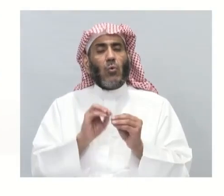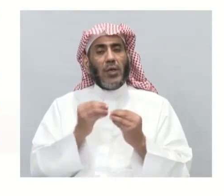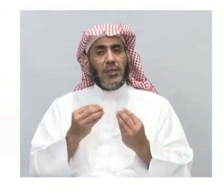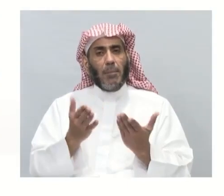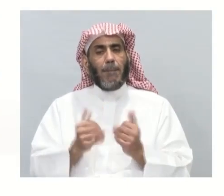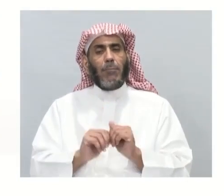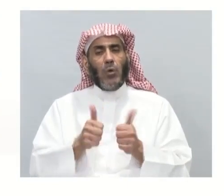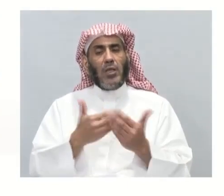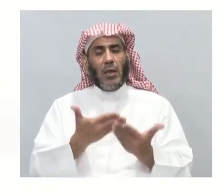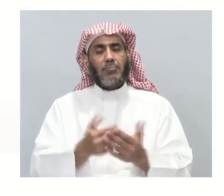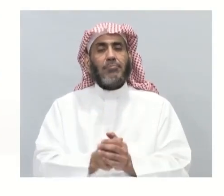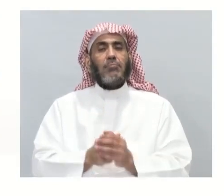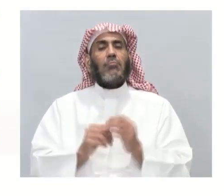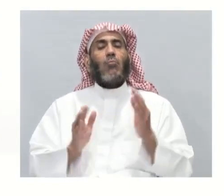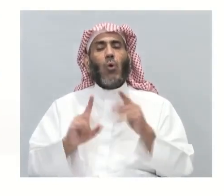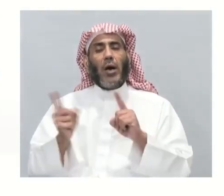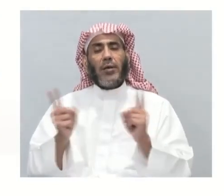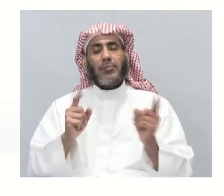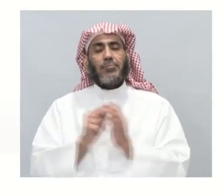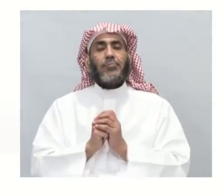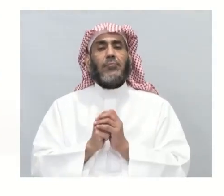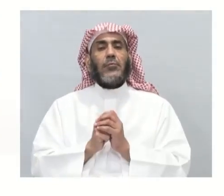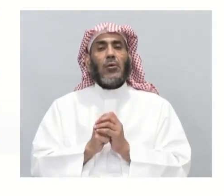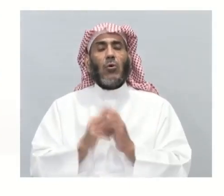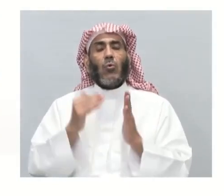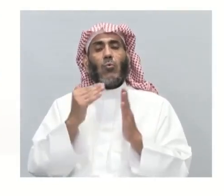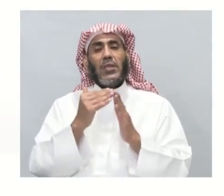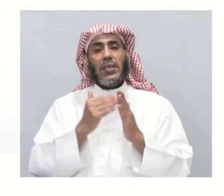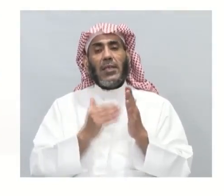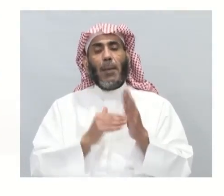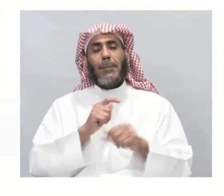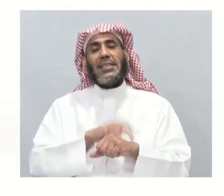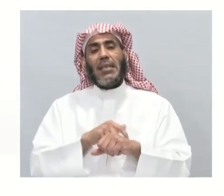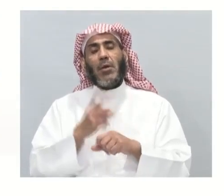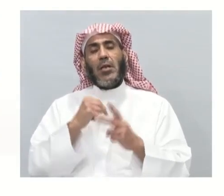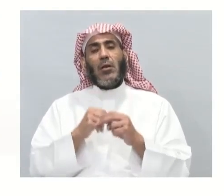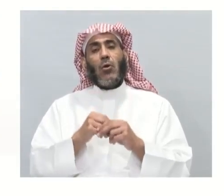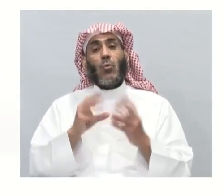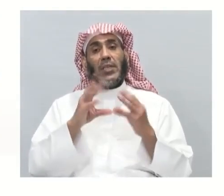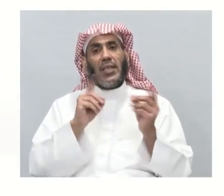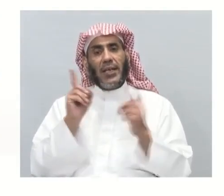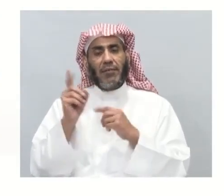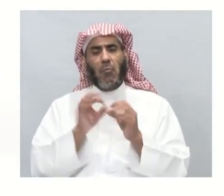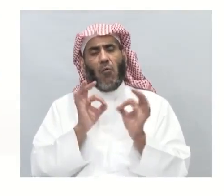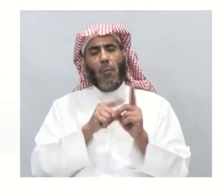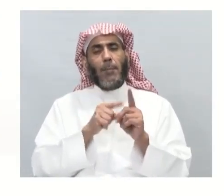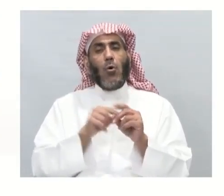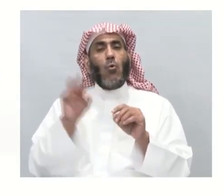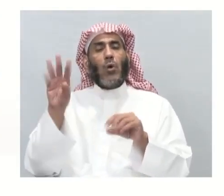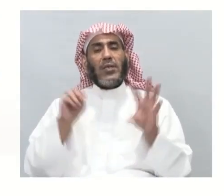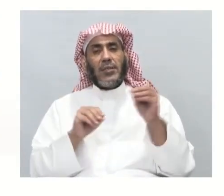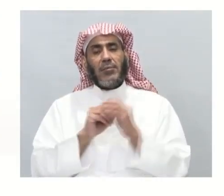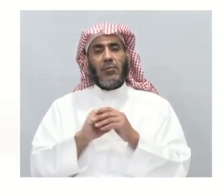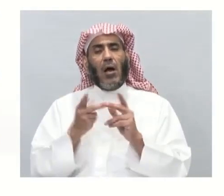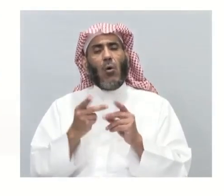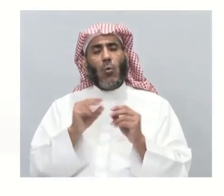اذا لدينا هنا المقارنه و الترتيب الزمني والتعريف والقصه او